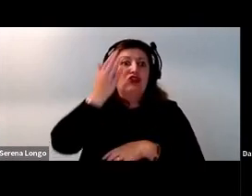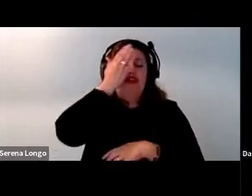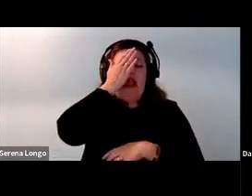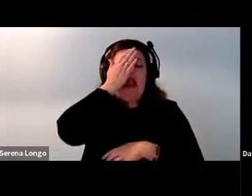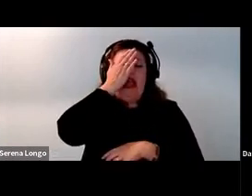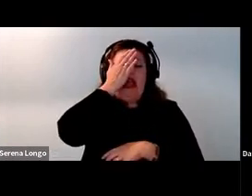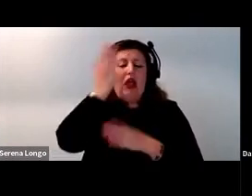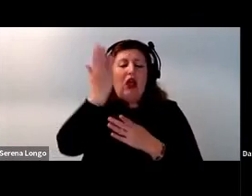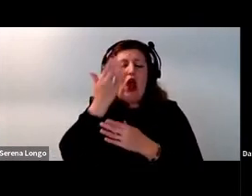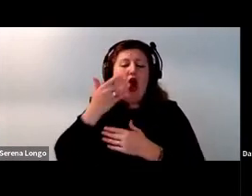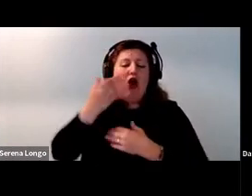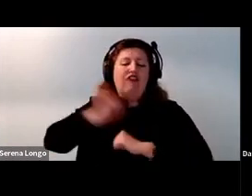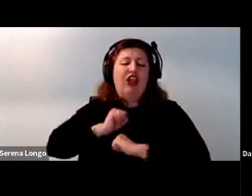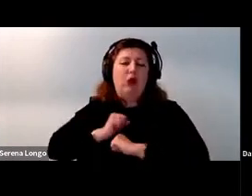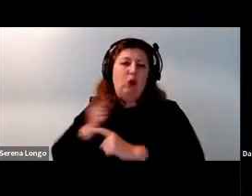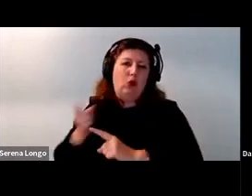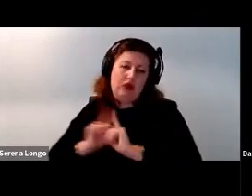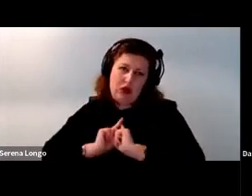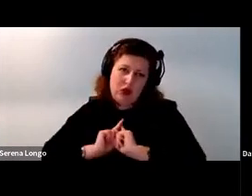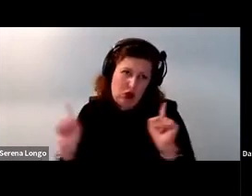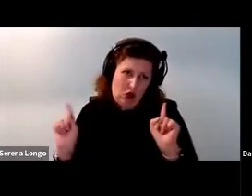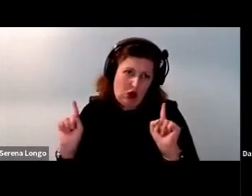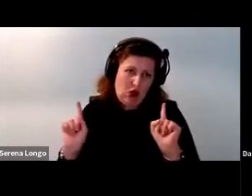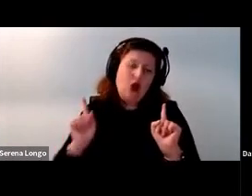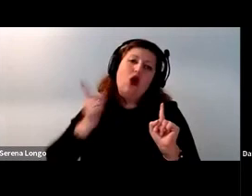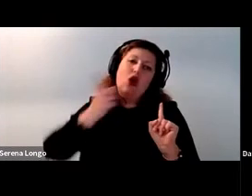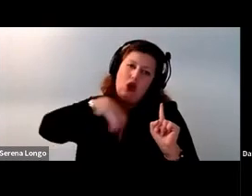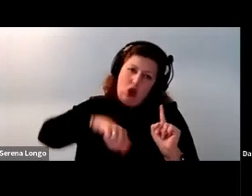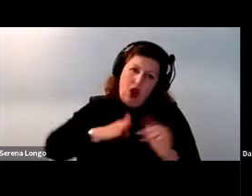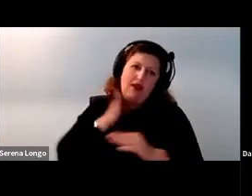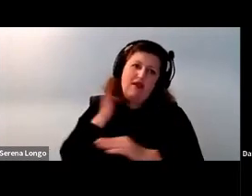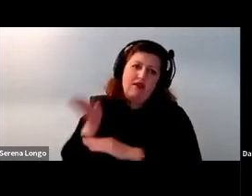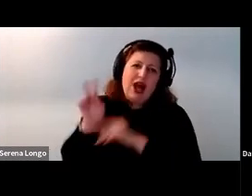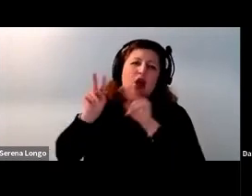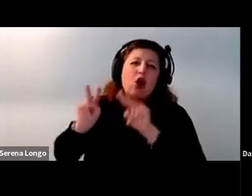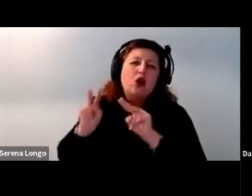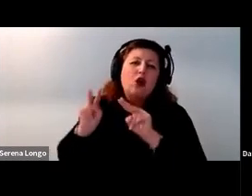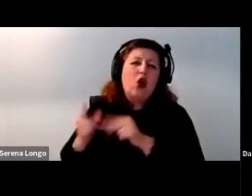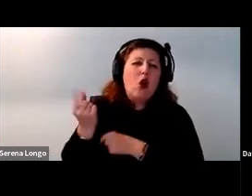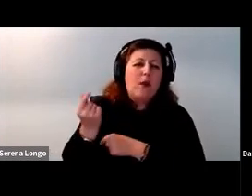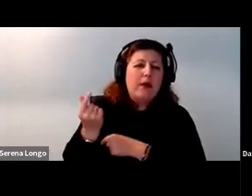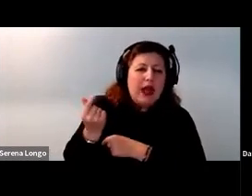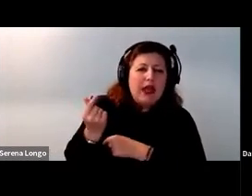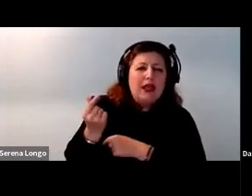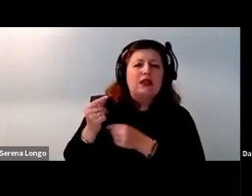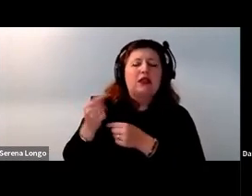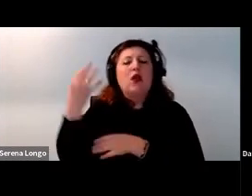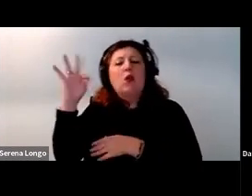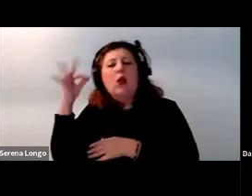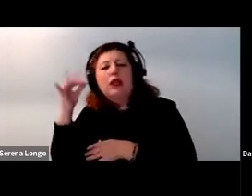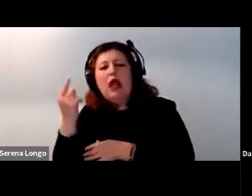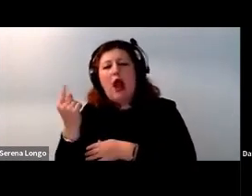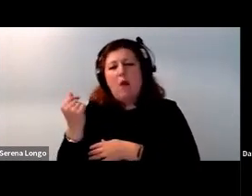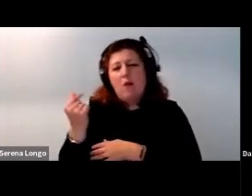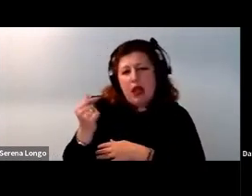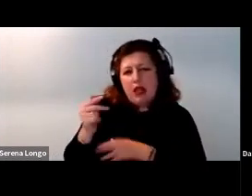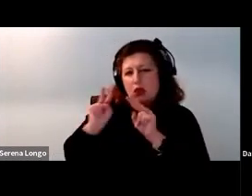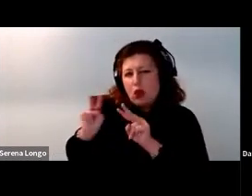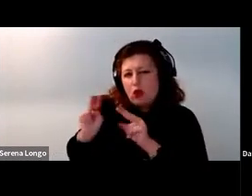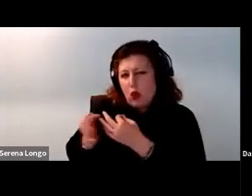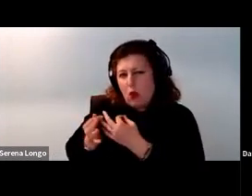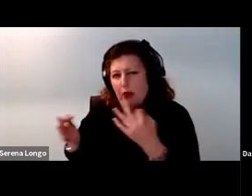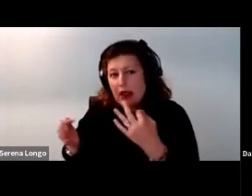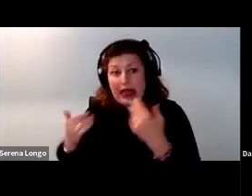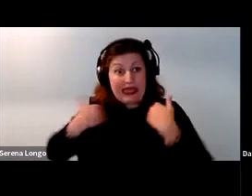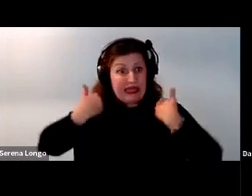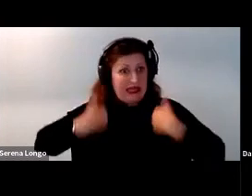siamo andati anche più volte a controllare i prezzi e rapportando la qualità al prezzo, ecco, magari non io, che non ero